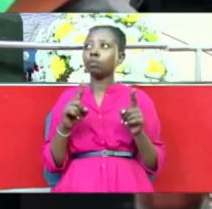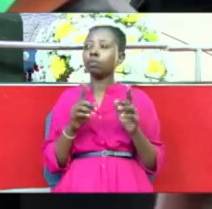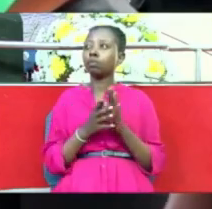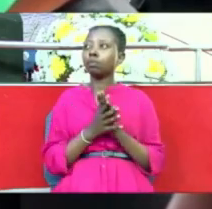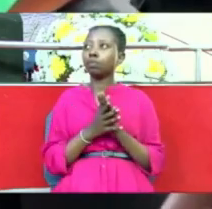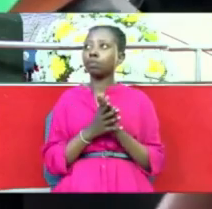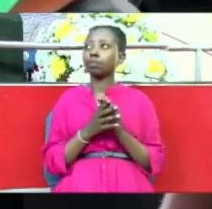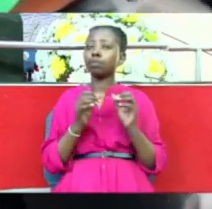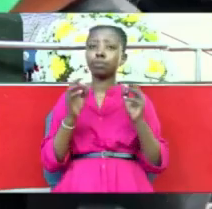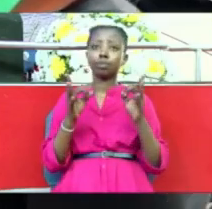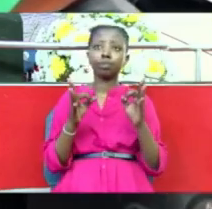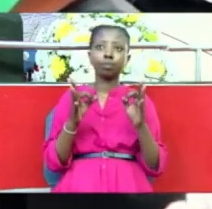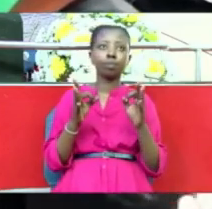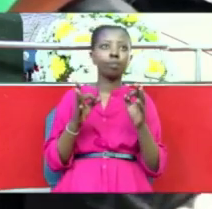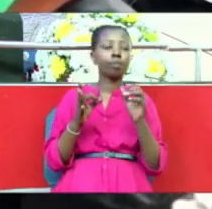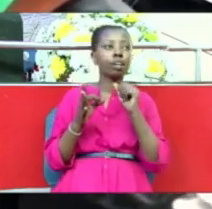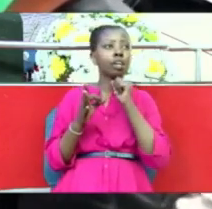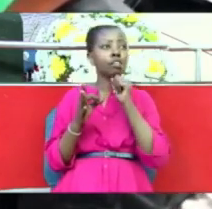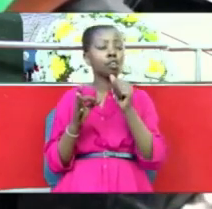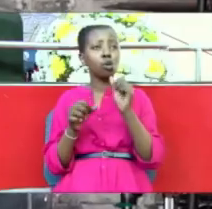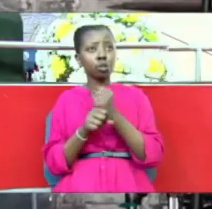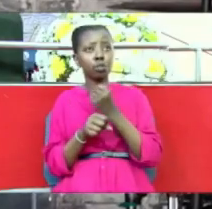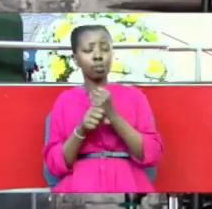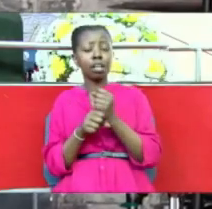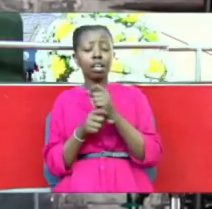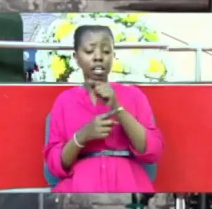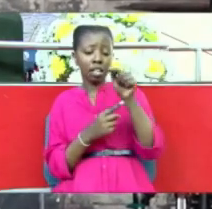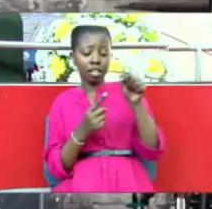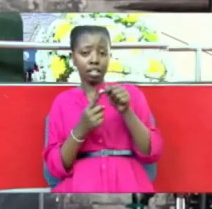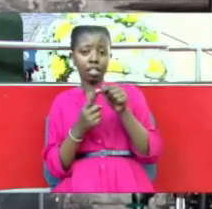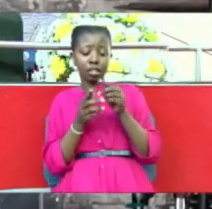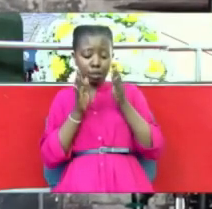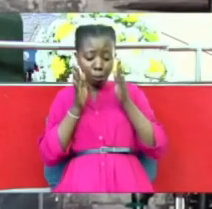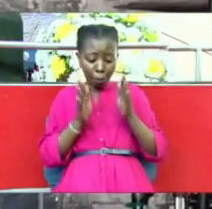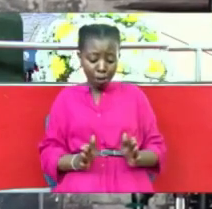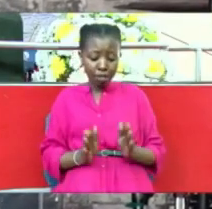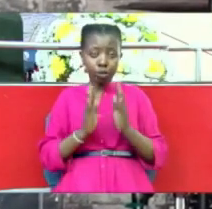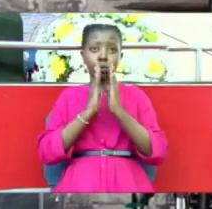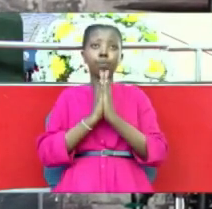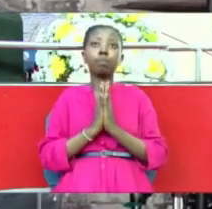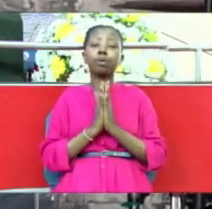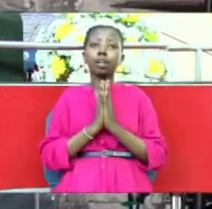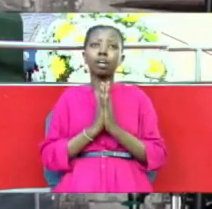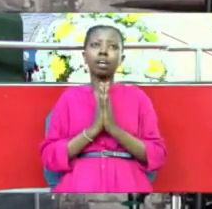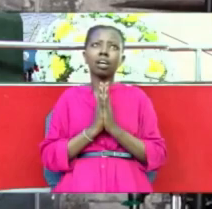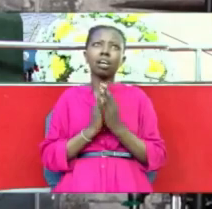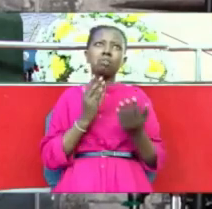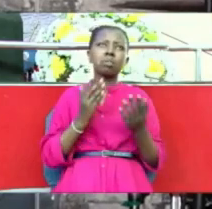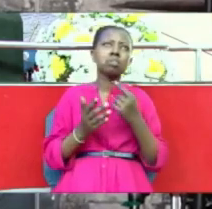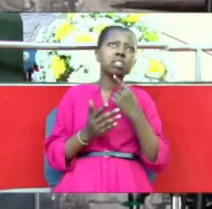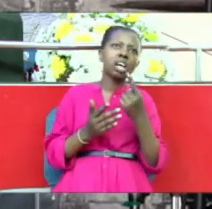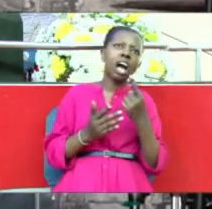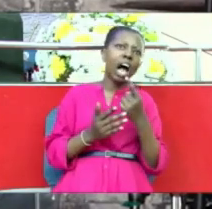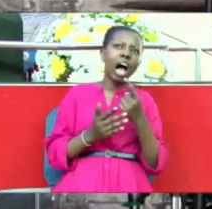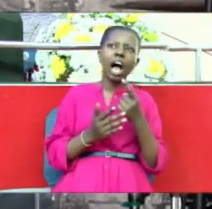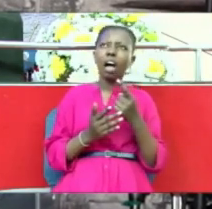If you don't make this your personal prayer, usipolifanya ombi hili liwe lako binafsi. Utakuwa kusema hiyo ilikuwa maombi ya